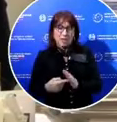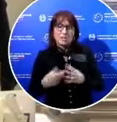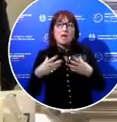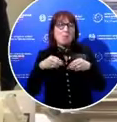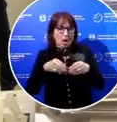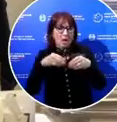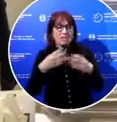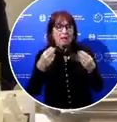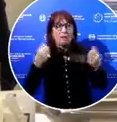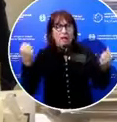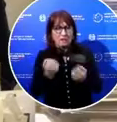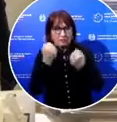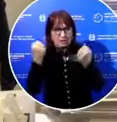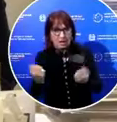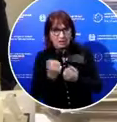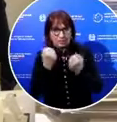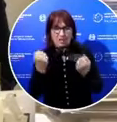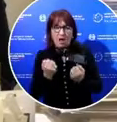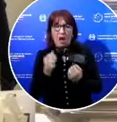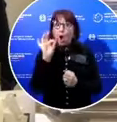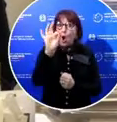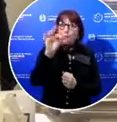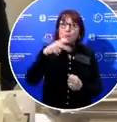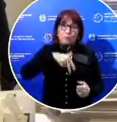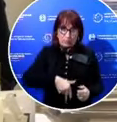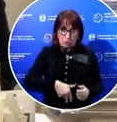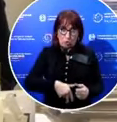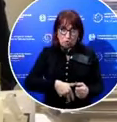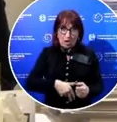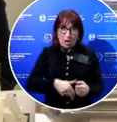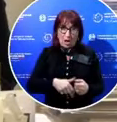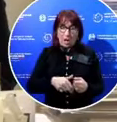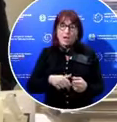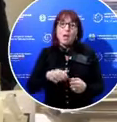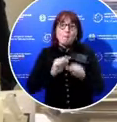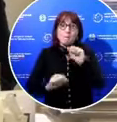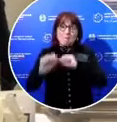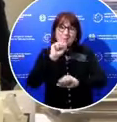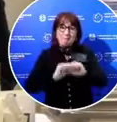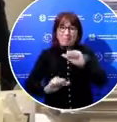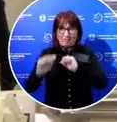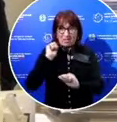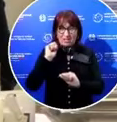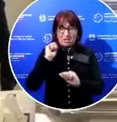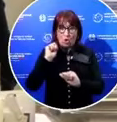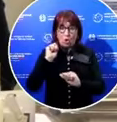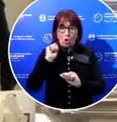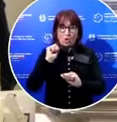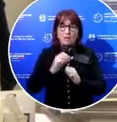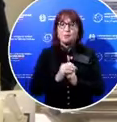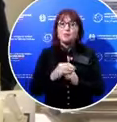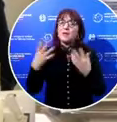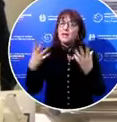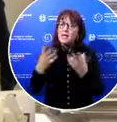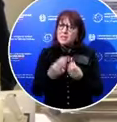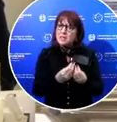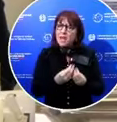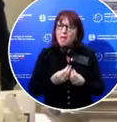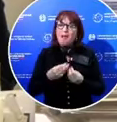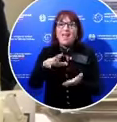iniziative caratterizzate da scopi sociali e di prevenzione, sviluppate in sinergia con